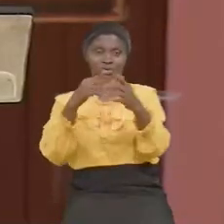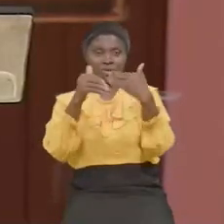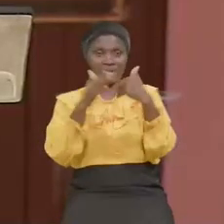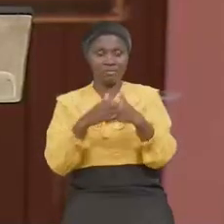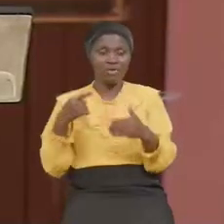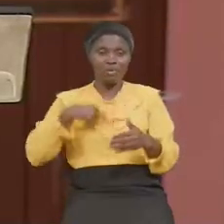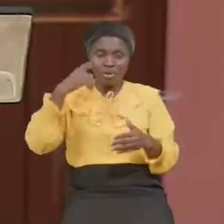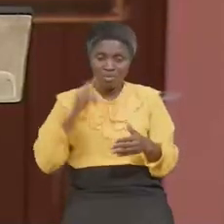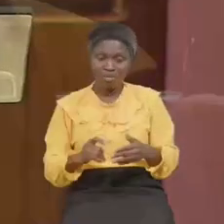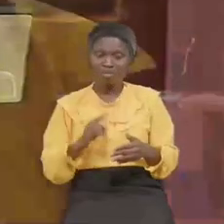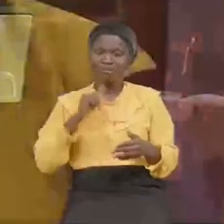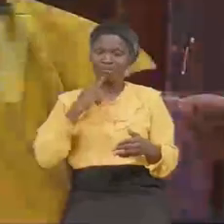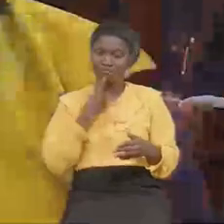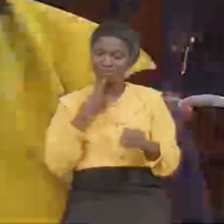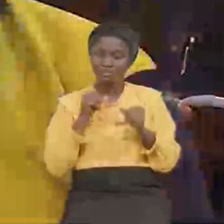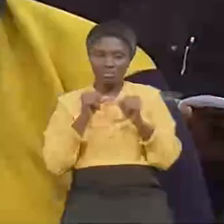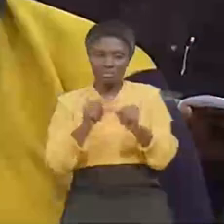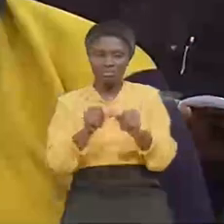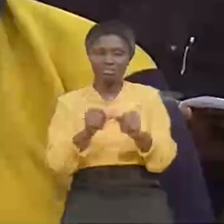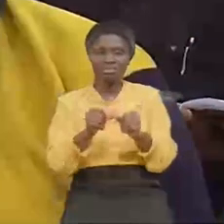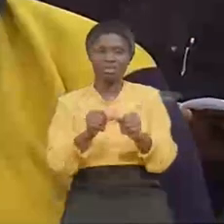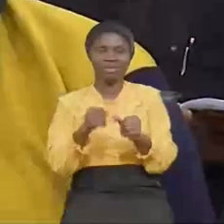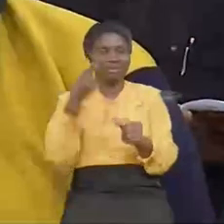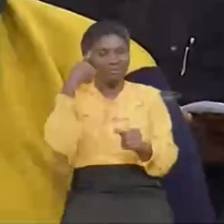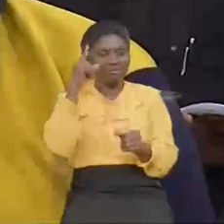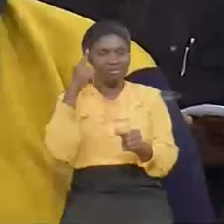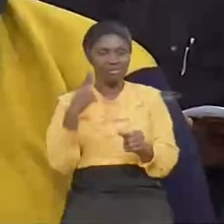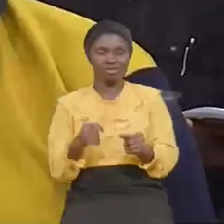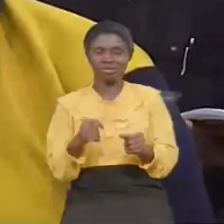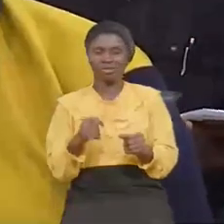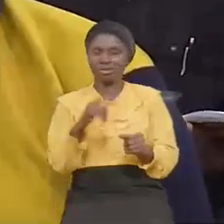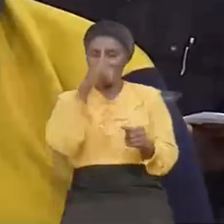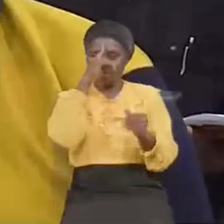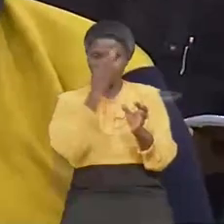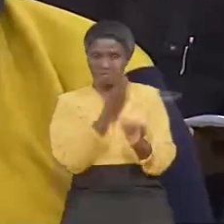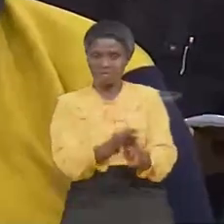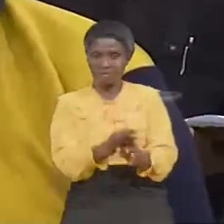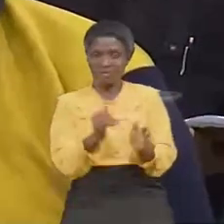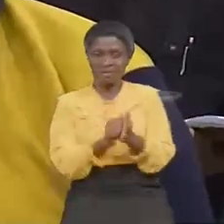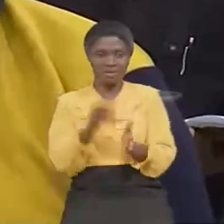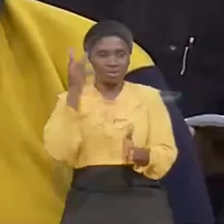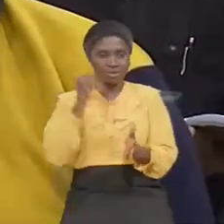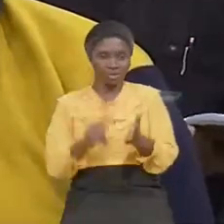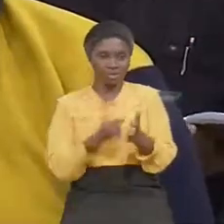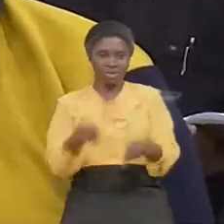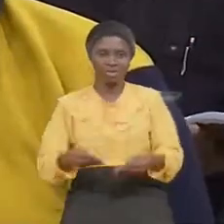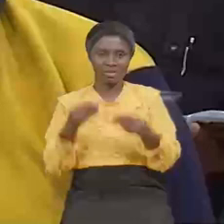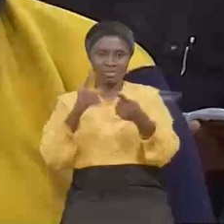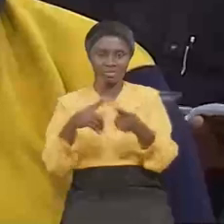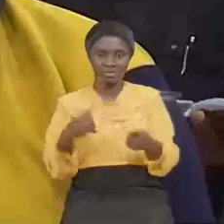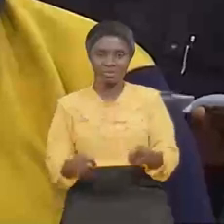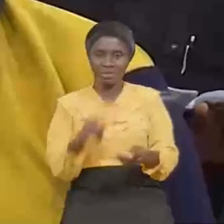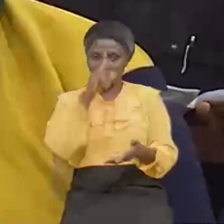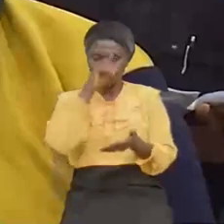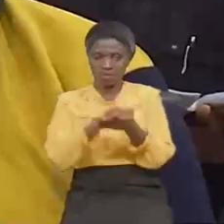été transmise au sein une fois pour toutes, quelle que soit la génération. Il dit, je vais circoncire ton cœur et je